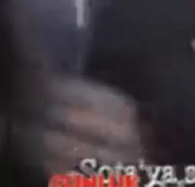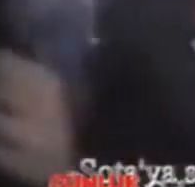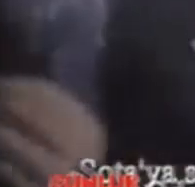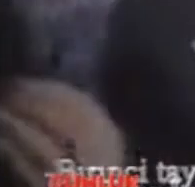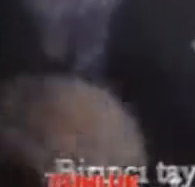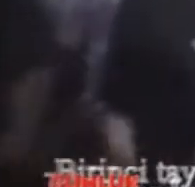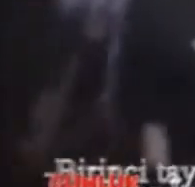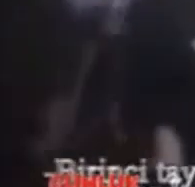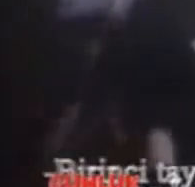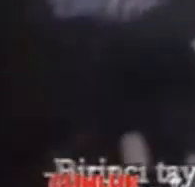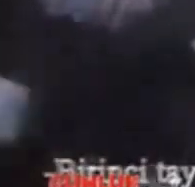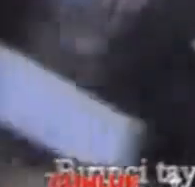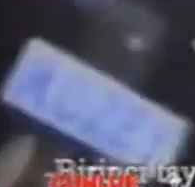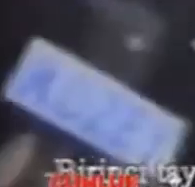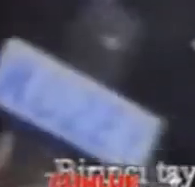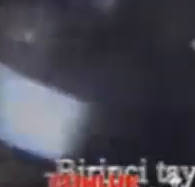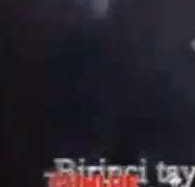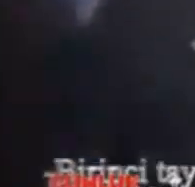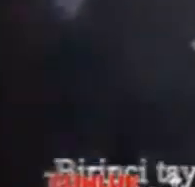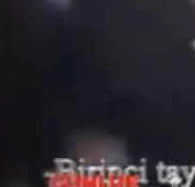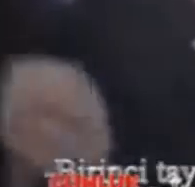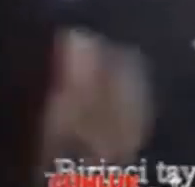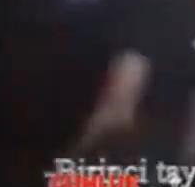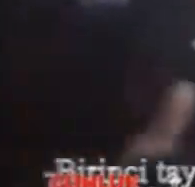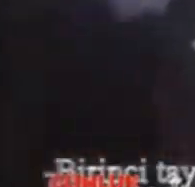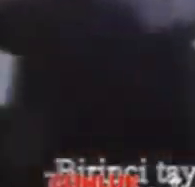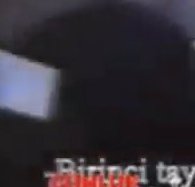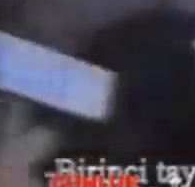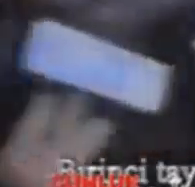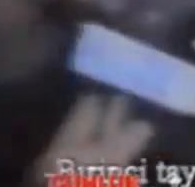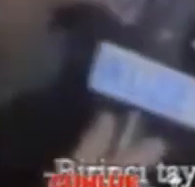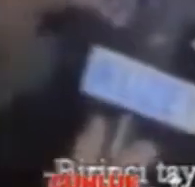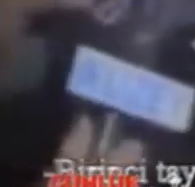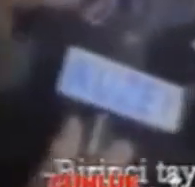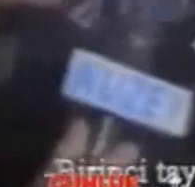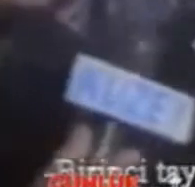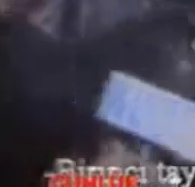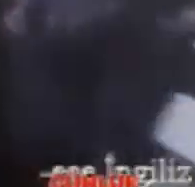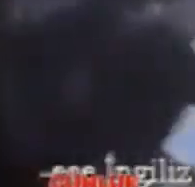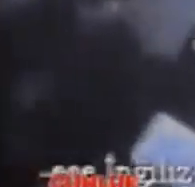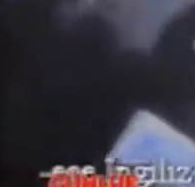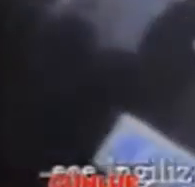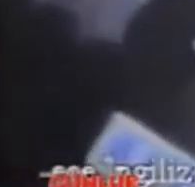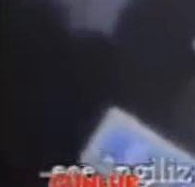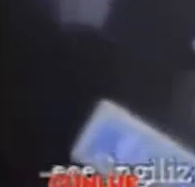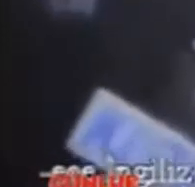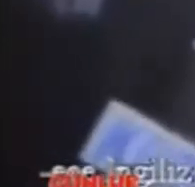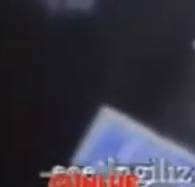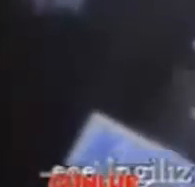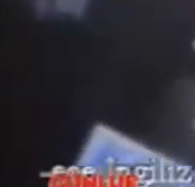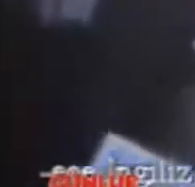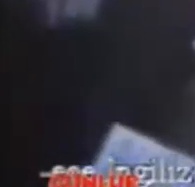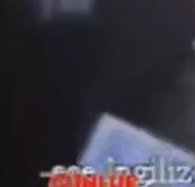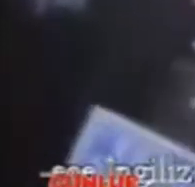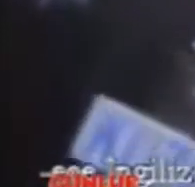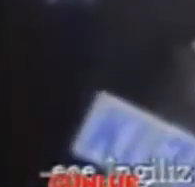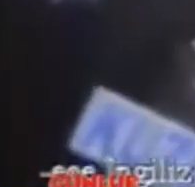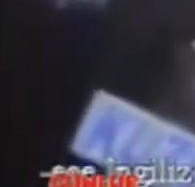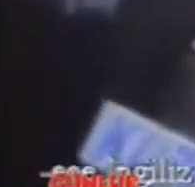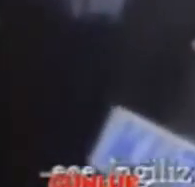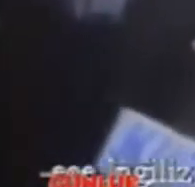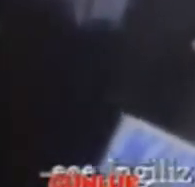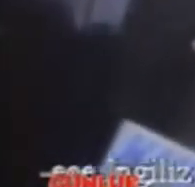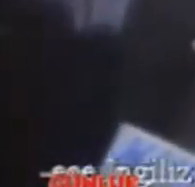Birinci time nasıl diyor Trabzonspor? Veya İngiliz takım Aston Villa. Nasıl? İngiliz takım çok eski